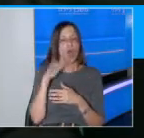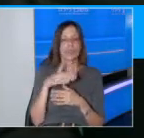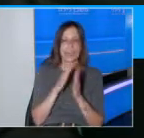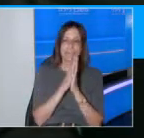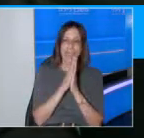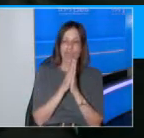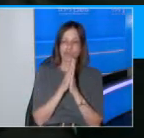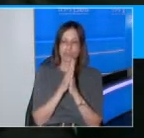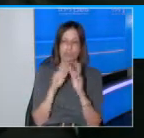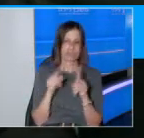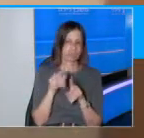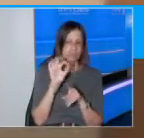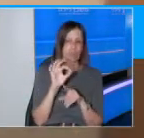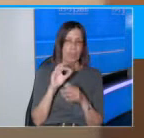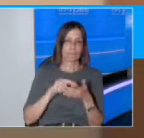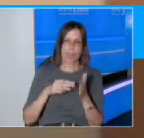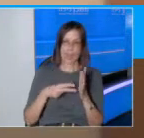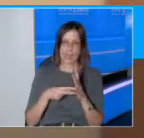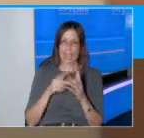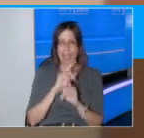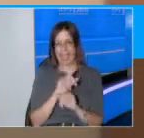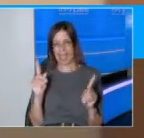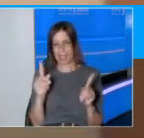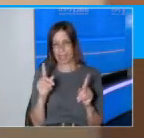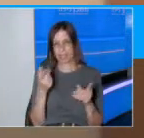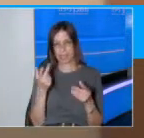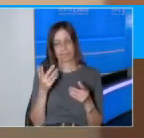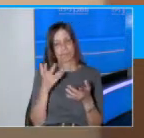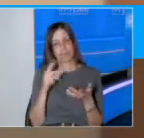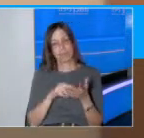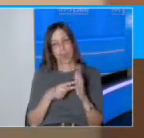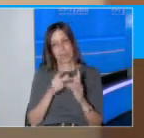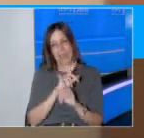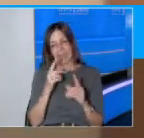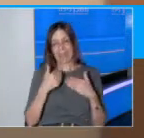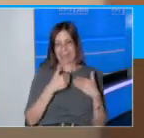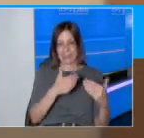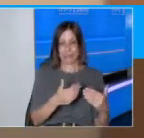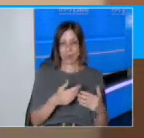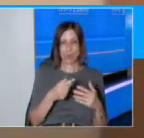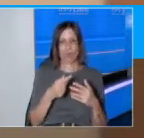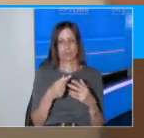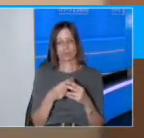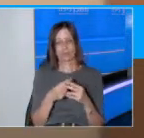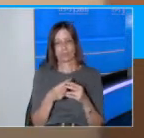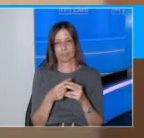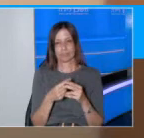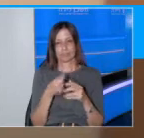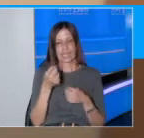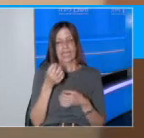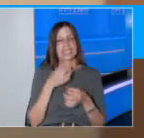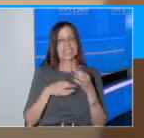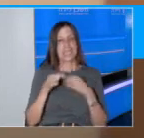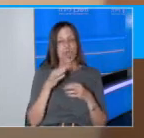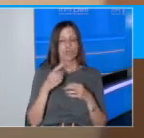בקשות כאלה, כן, מצד פוליטיקאים אחרים. האם פוליטיקאים אחרים קידמו עסקאות שמכניסות